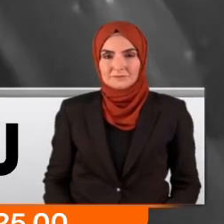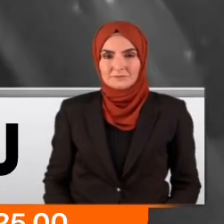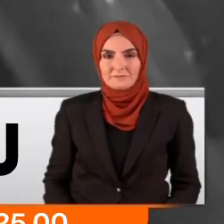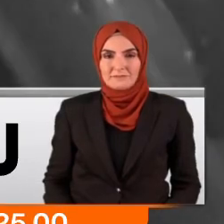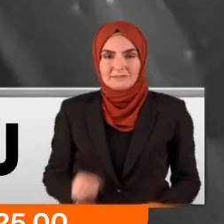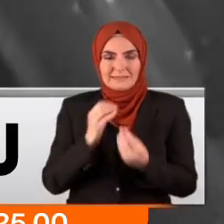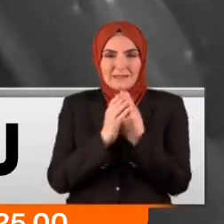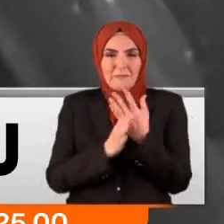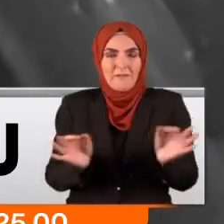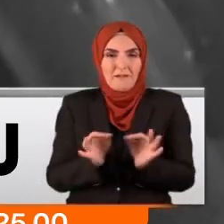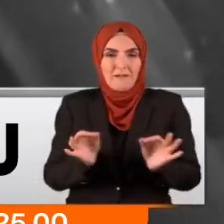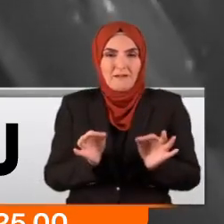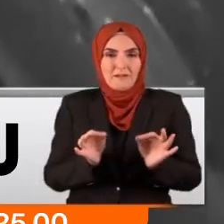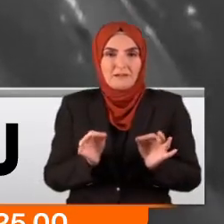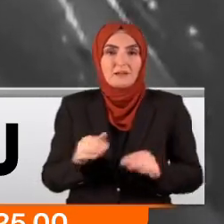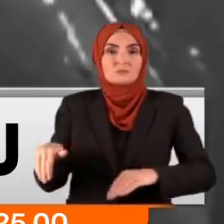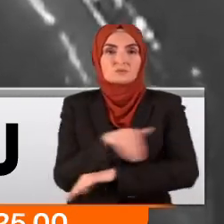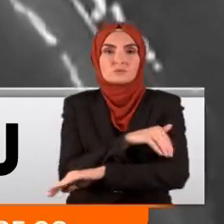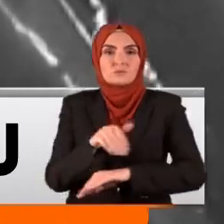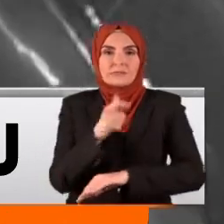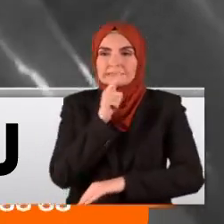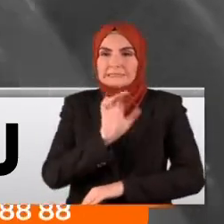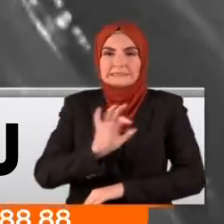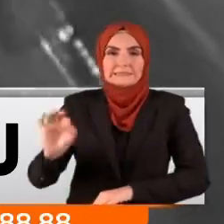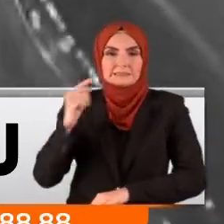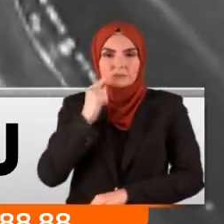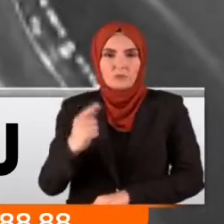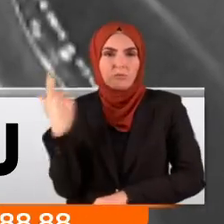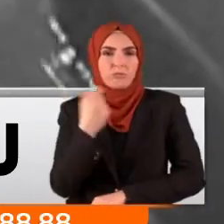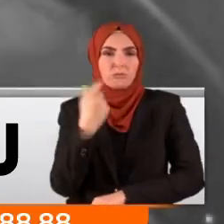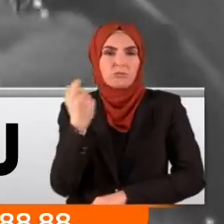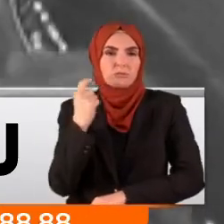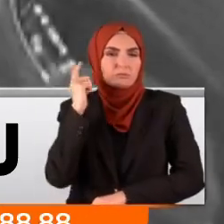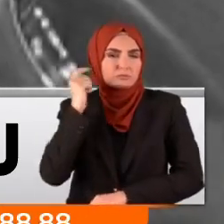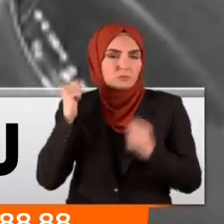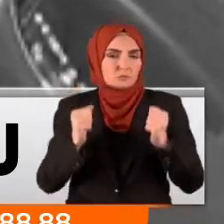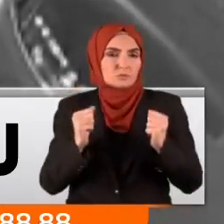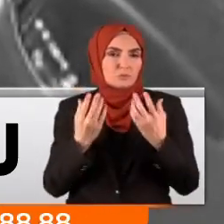Sabahın ilk ışıklarıydı. Sokağın sakinliğini silah sesleri bozdu.